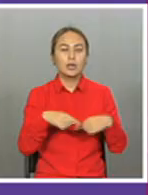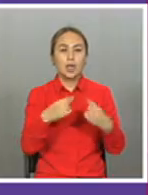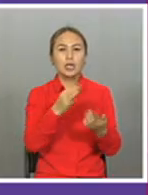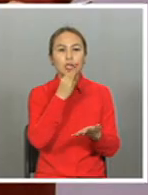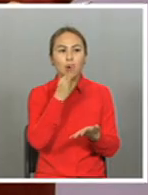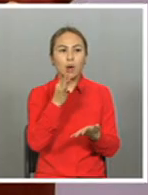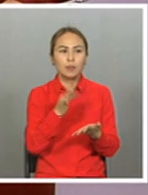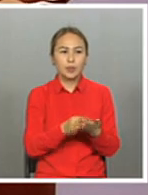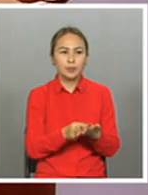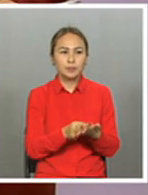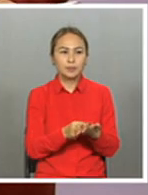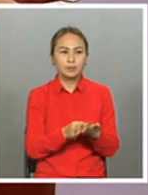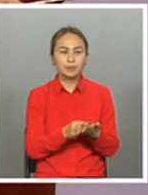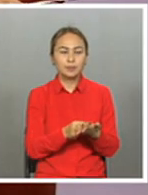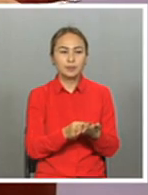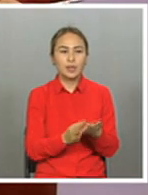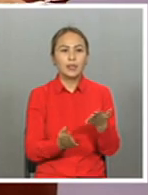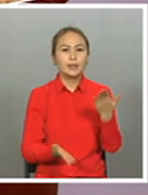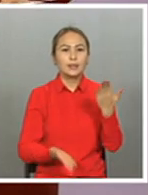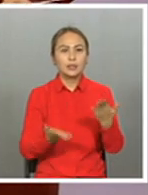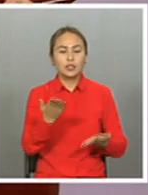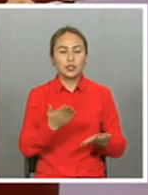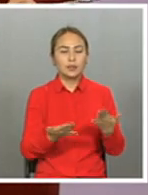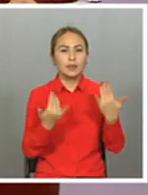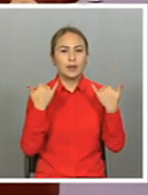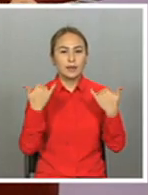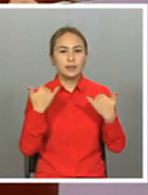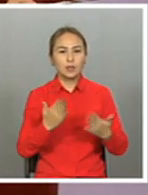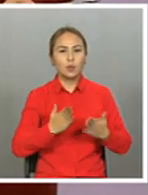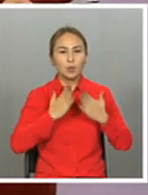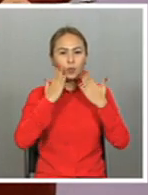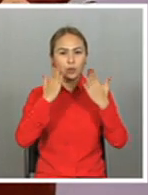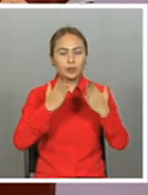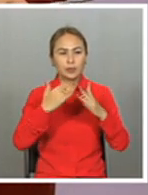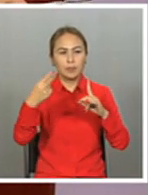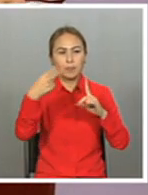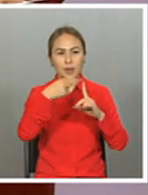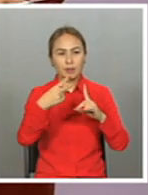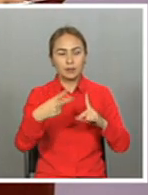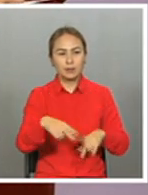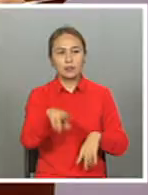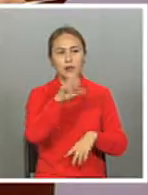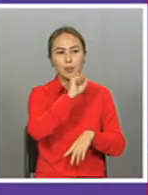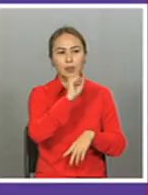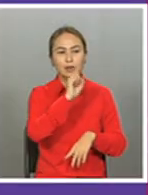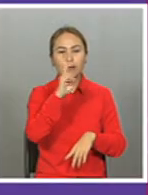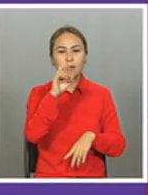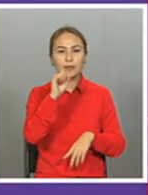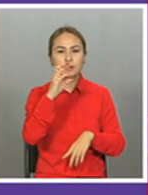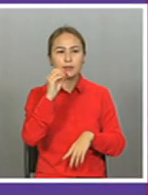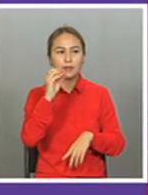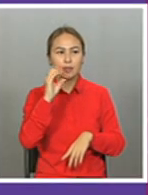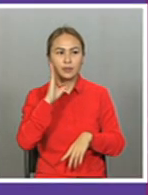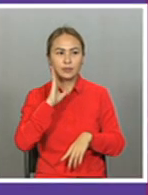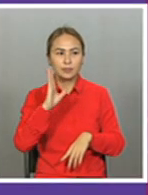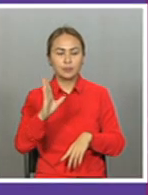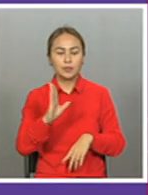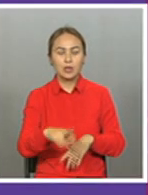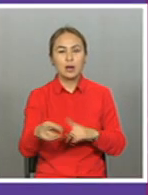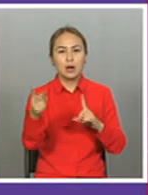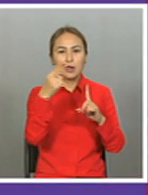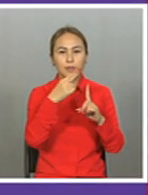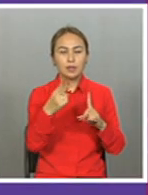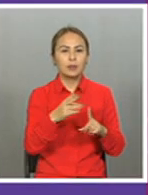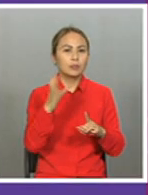болатын. Ендеше қазіргі оқитын мәтініміз Әбілхан Қастеев туралы болмақ. Мәтінді